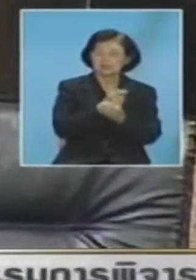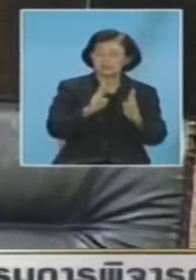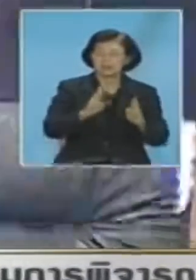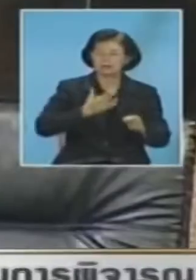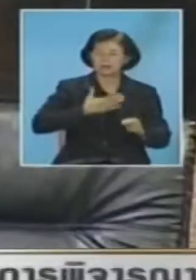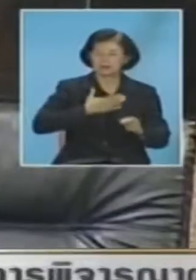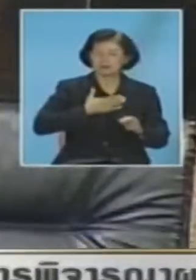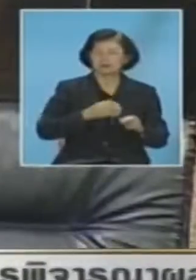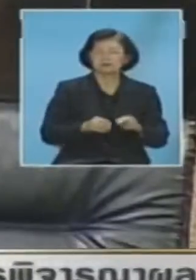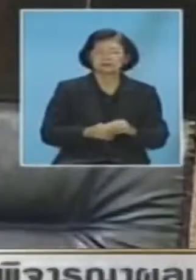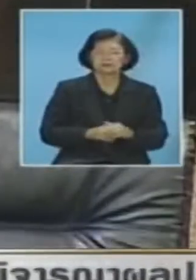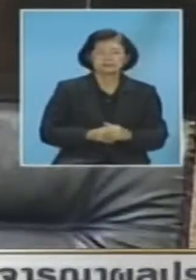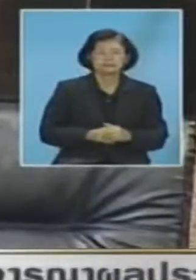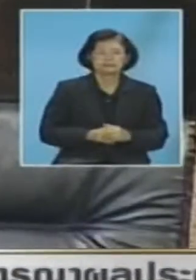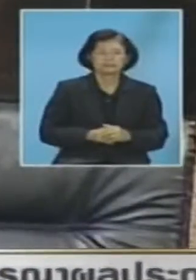ของดิฉันค่ะ